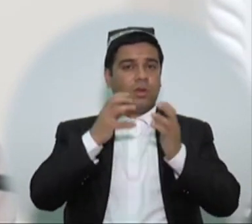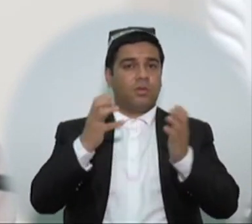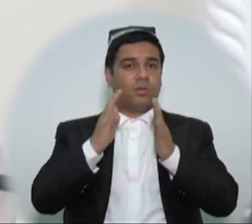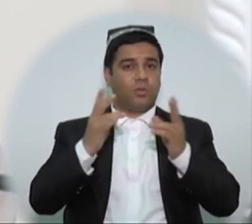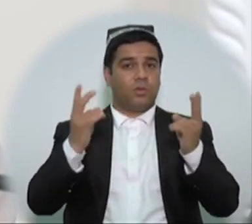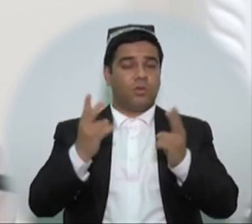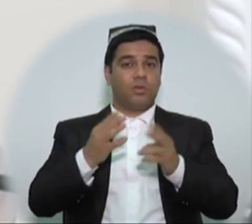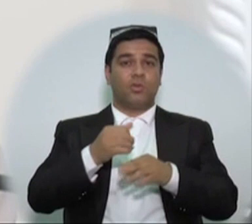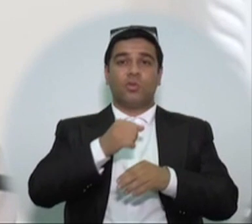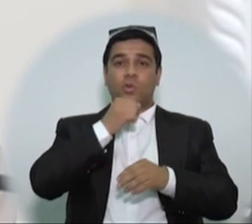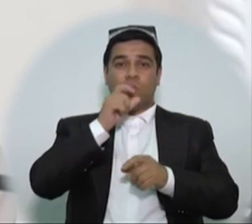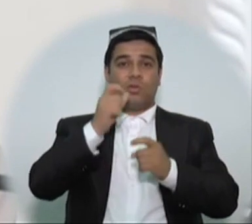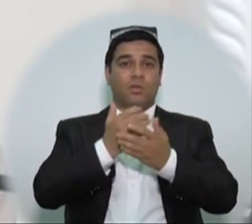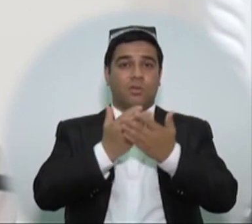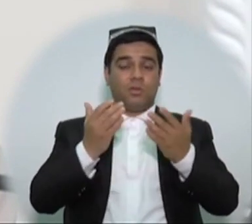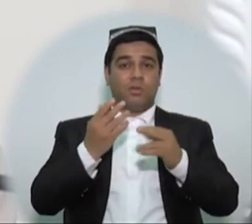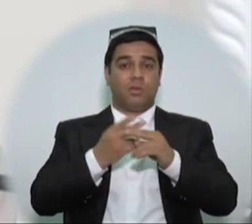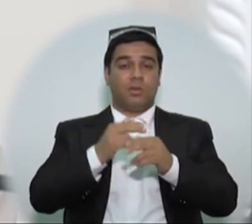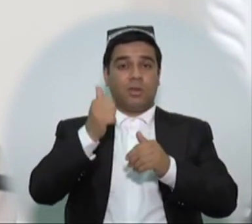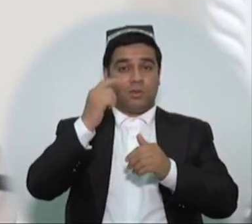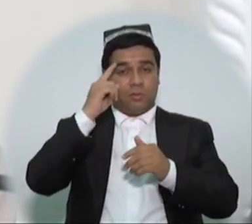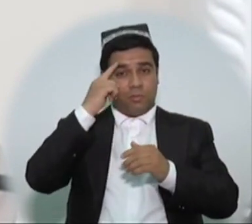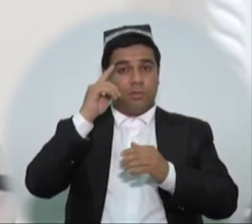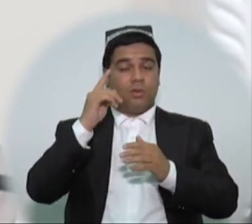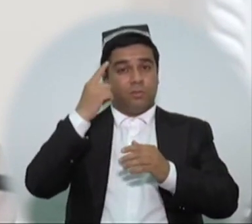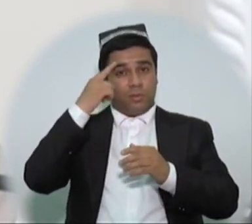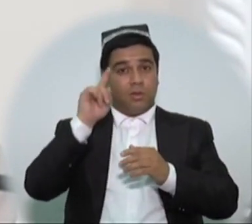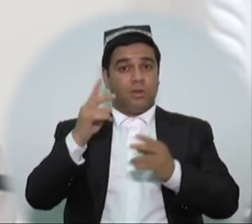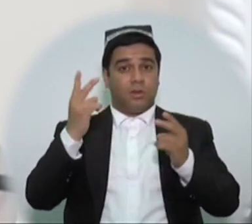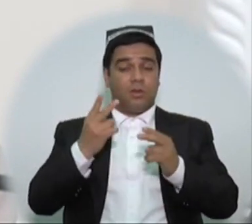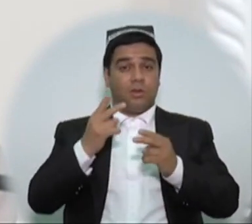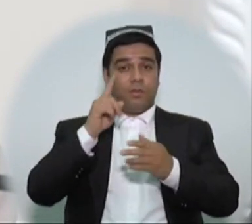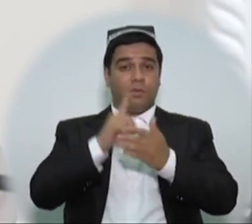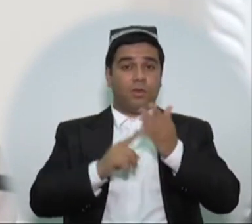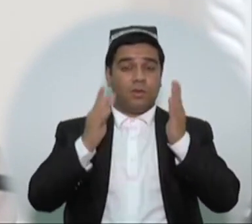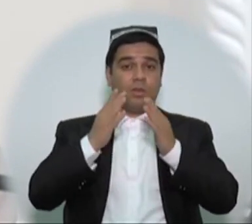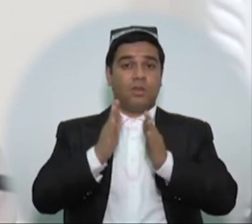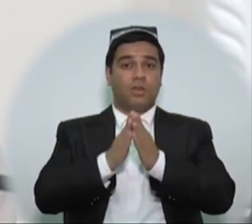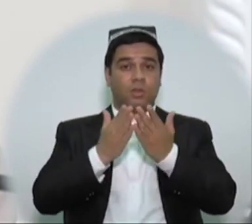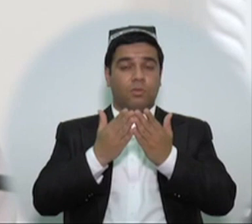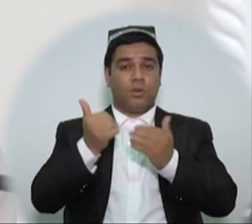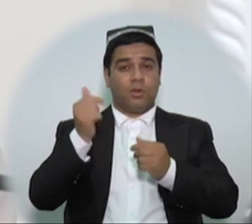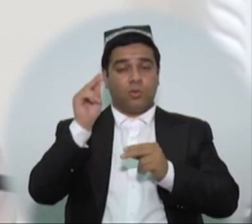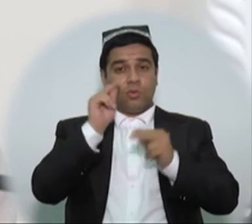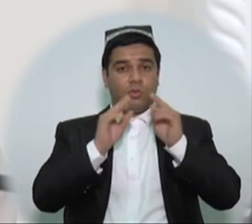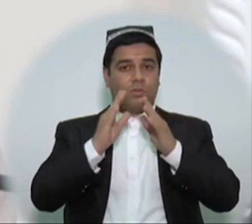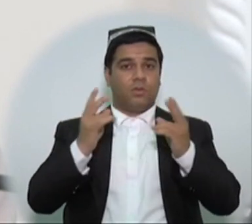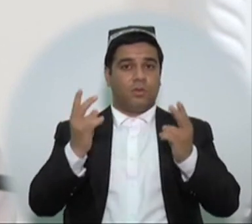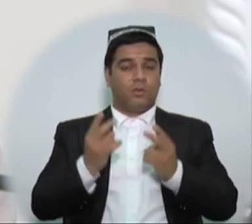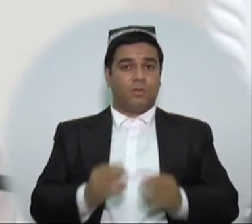Ayniqsa katta yoshdagilar yaxshi bilsa kerak. Dini kitoblarimizga qatag'on bo'lganini hamma yaxshi